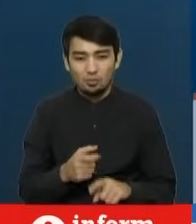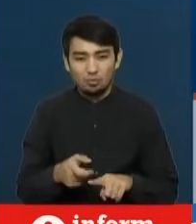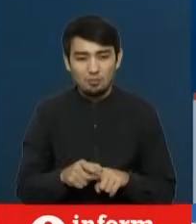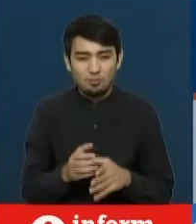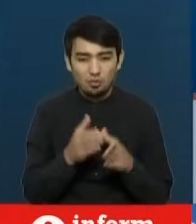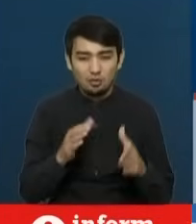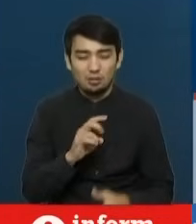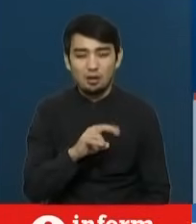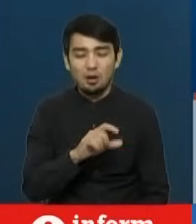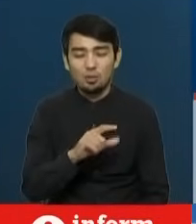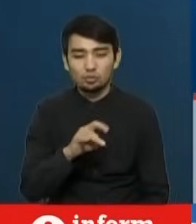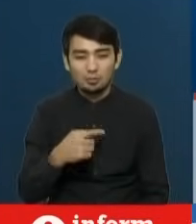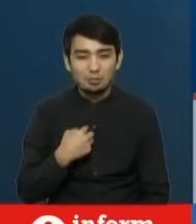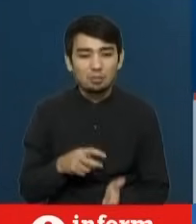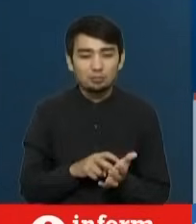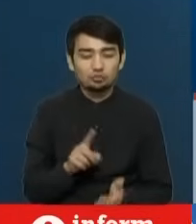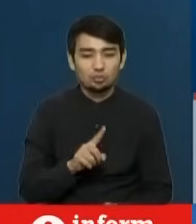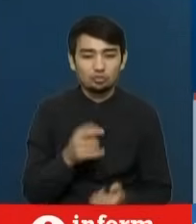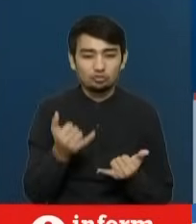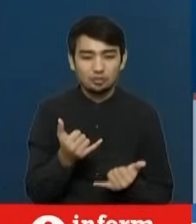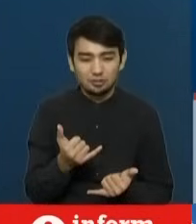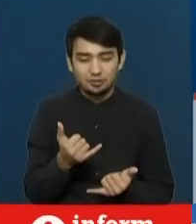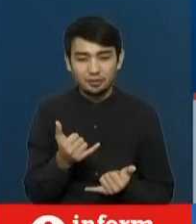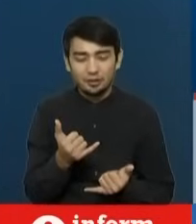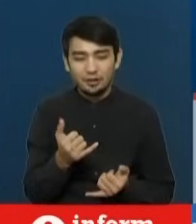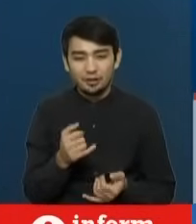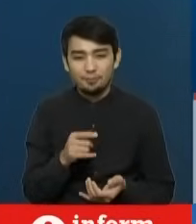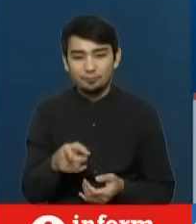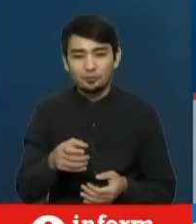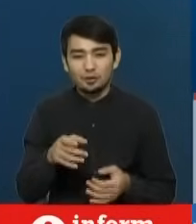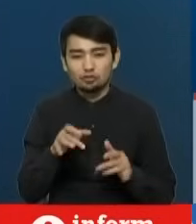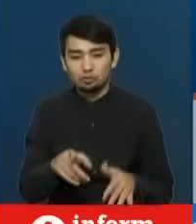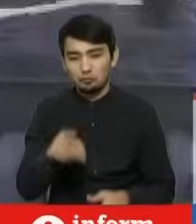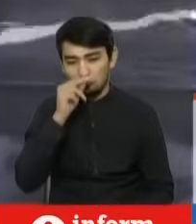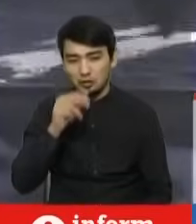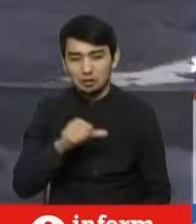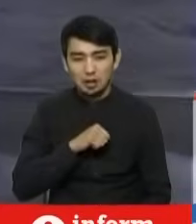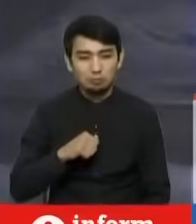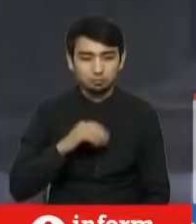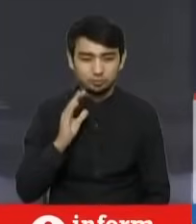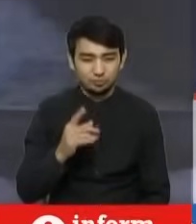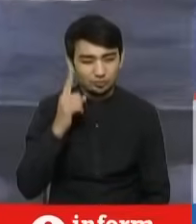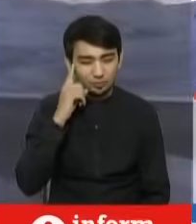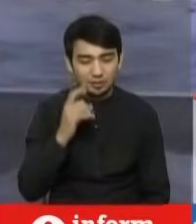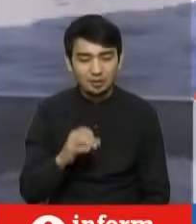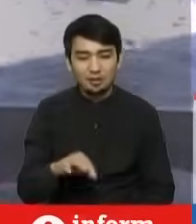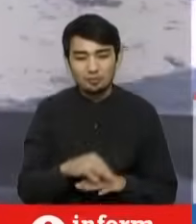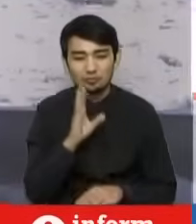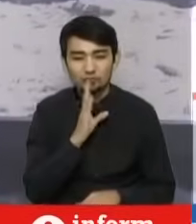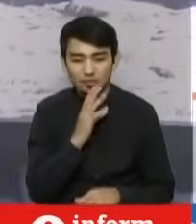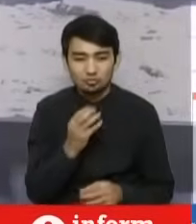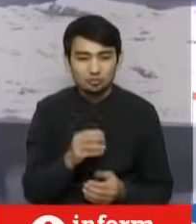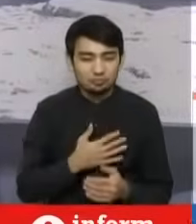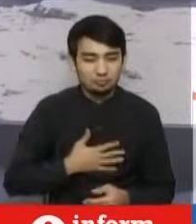нагрузка. Мы боимся, что сейчас заключение приведут к тому, что сделают его виноватым. Супруга погибшего возмущена также